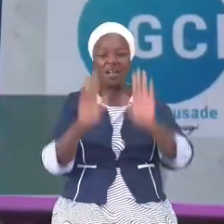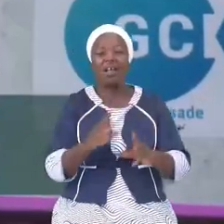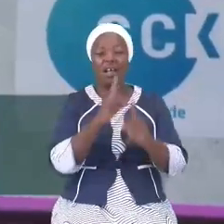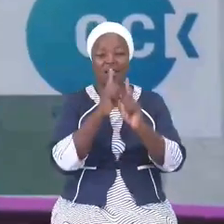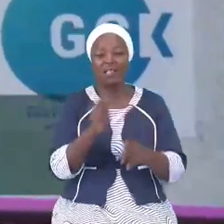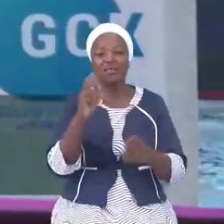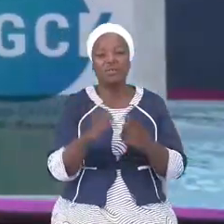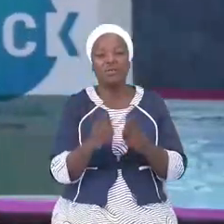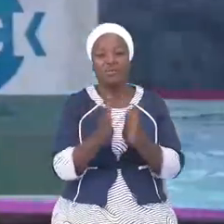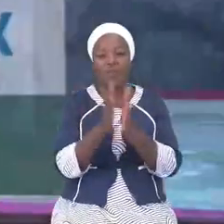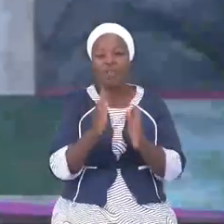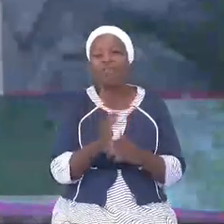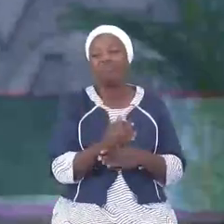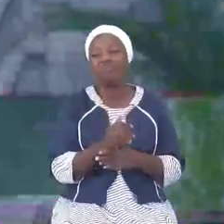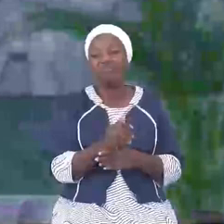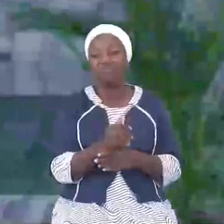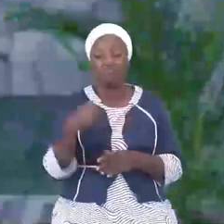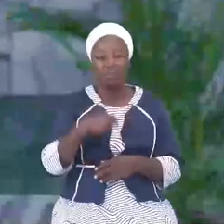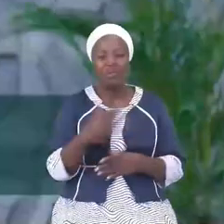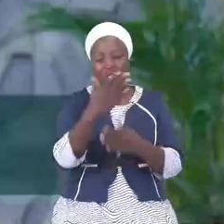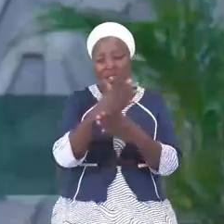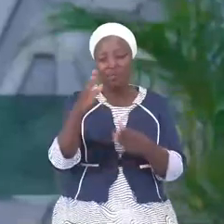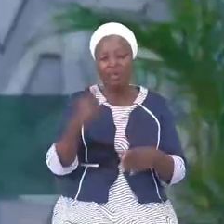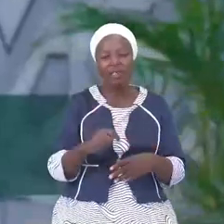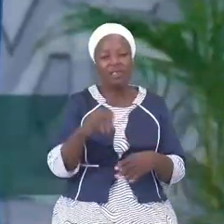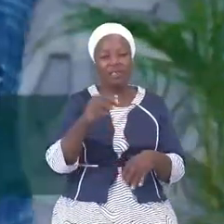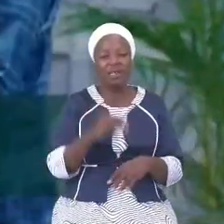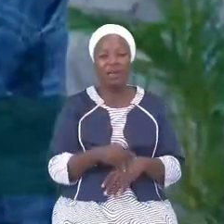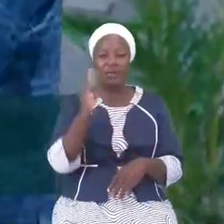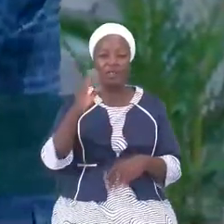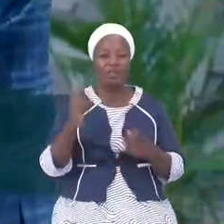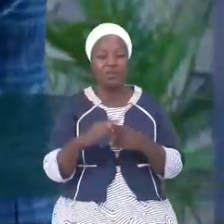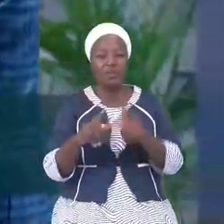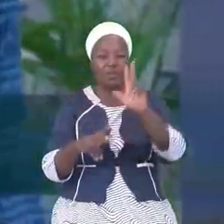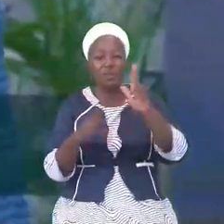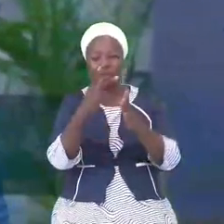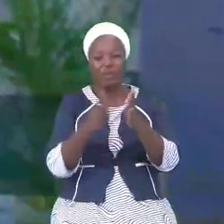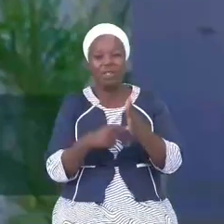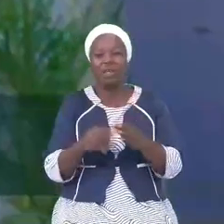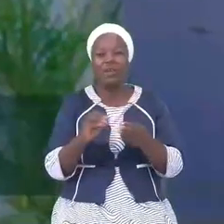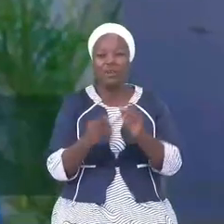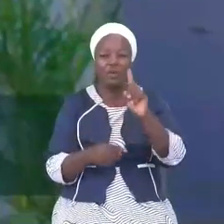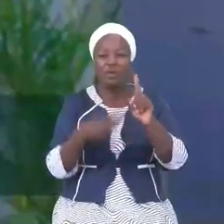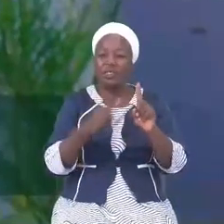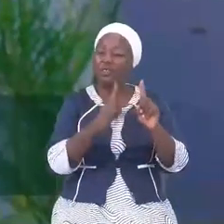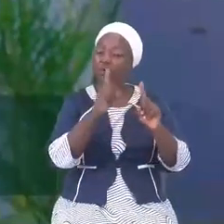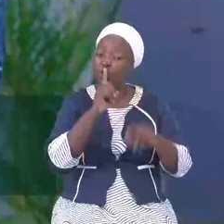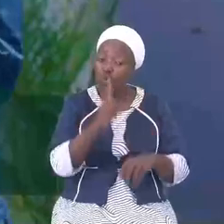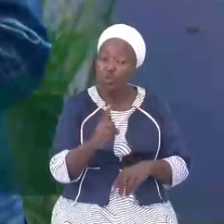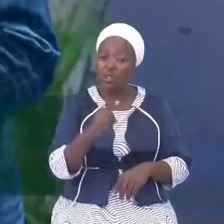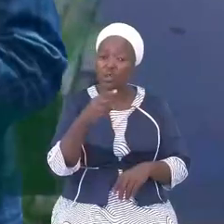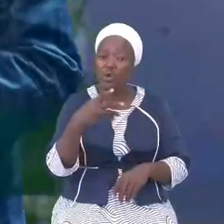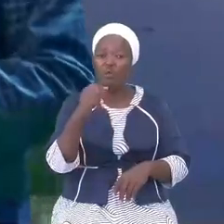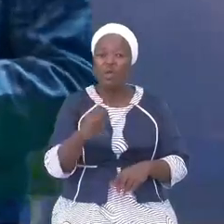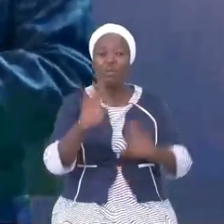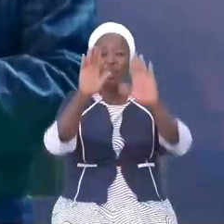miraculeux à la prière. Le message est en trois parties. Premièrement, la garantie des